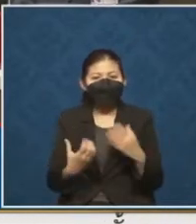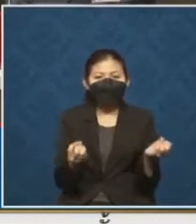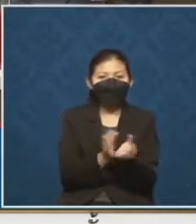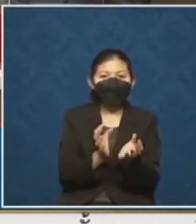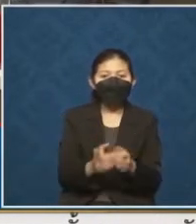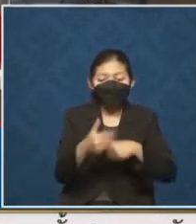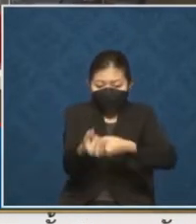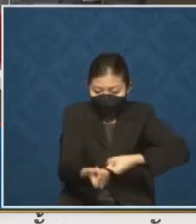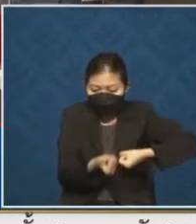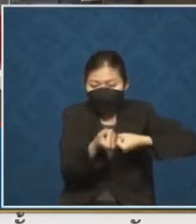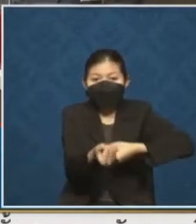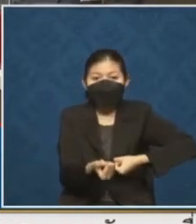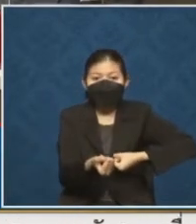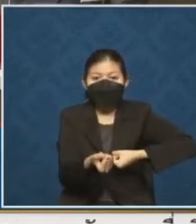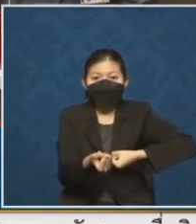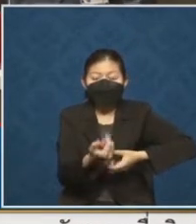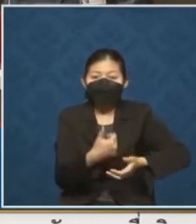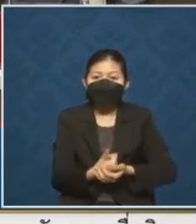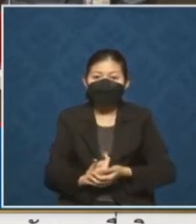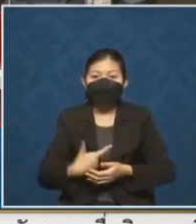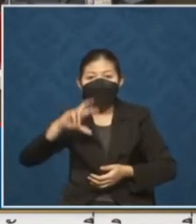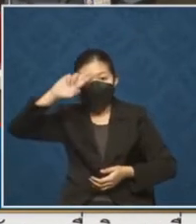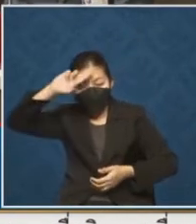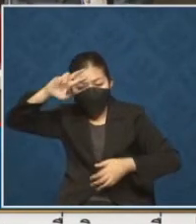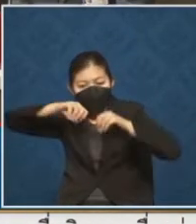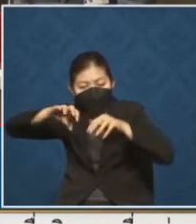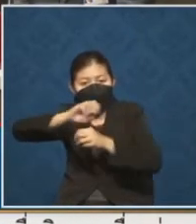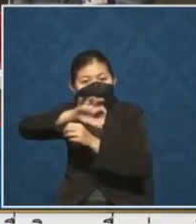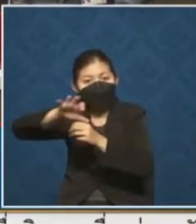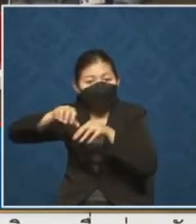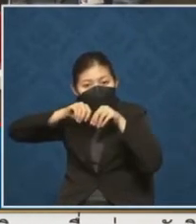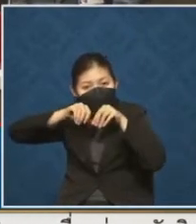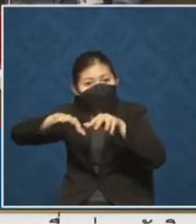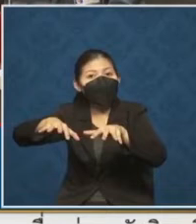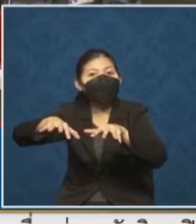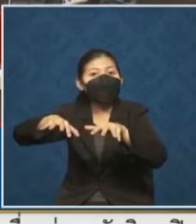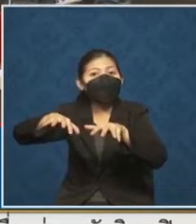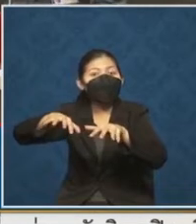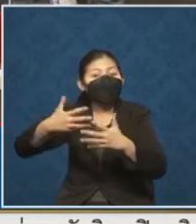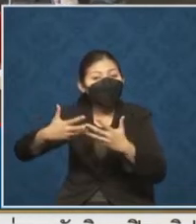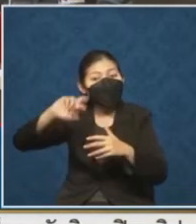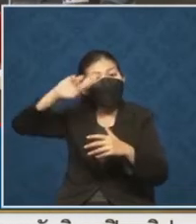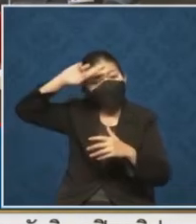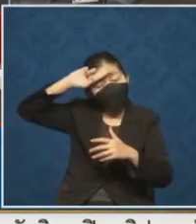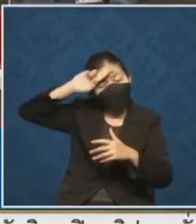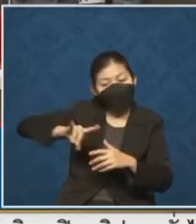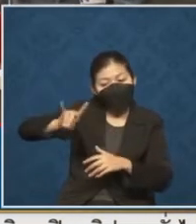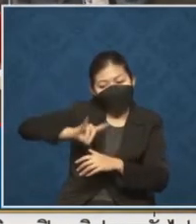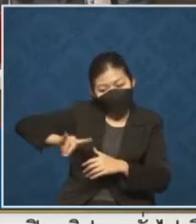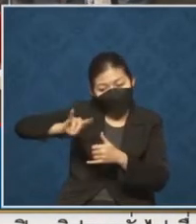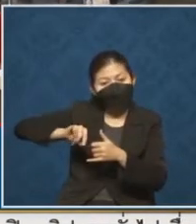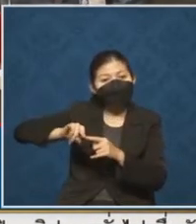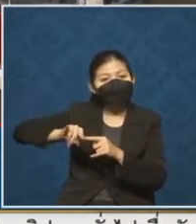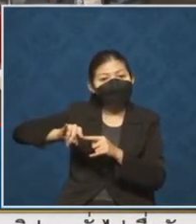จริงคะและปัญหาที่จะเสนอนะเนี่ยครอบคลุมมิติเค้านั่งเศรษฐกิจนะครับเรื่อง